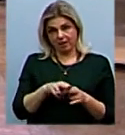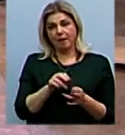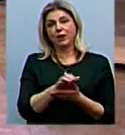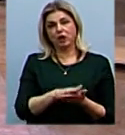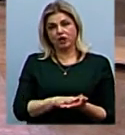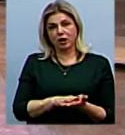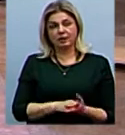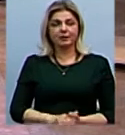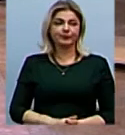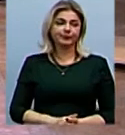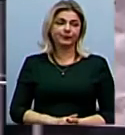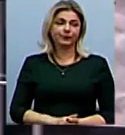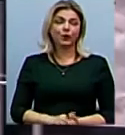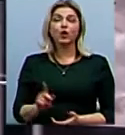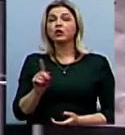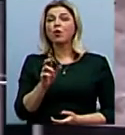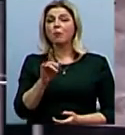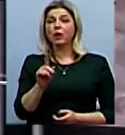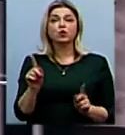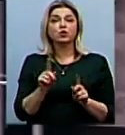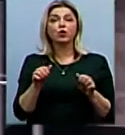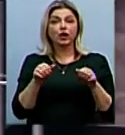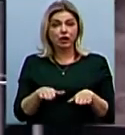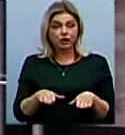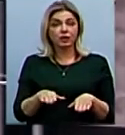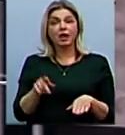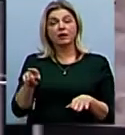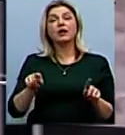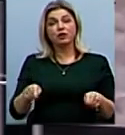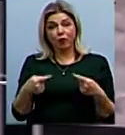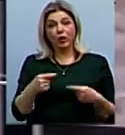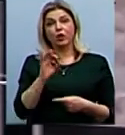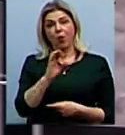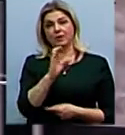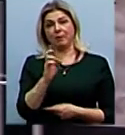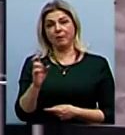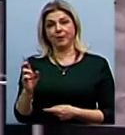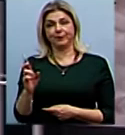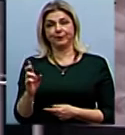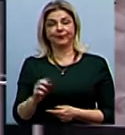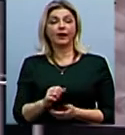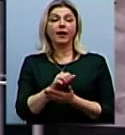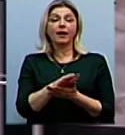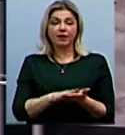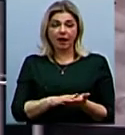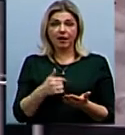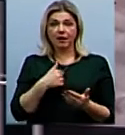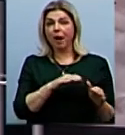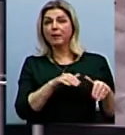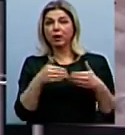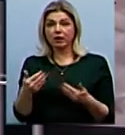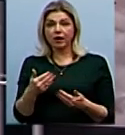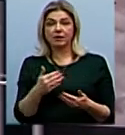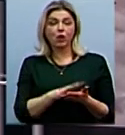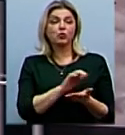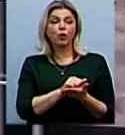Так, зрозуміло, для того, щоб щось вирішити, ви і створюєте ОСББ. Да. Йдемо далі. Я пропоную Катерині розповісти про те, як вони вчора